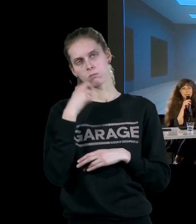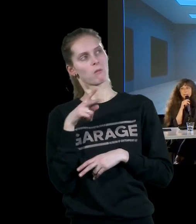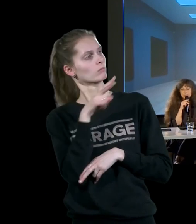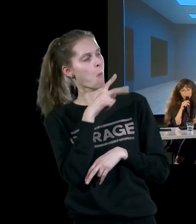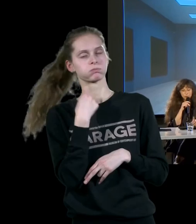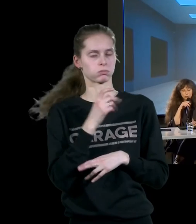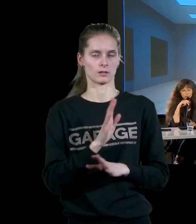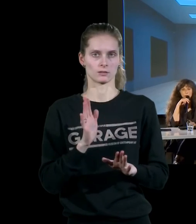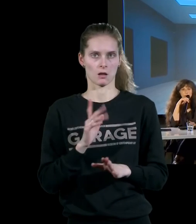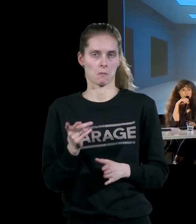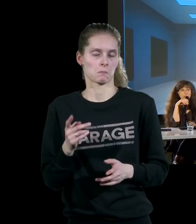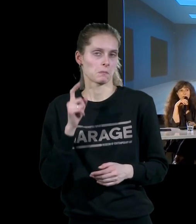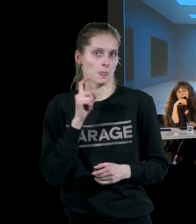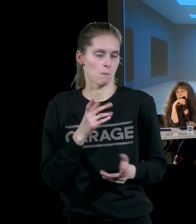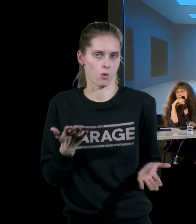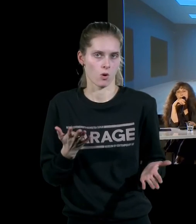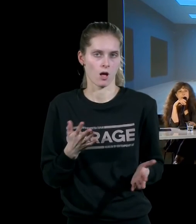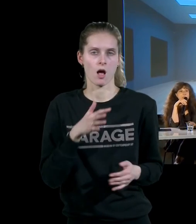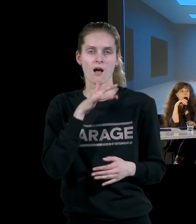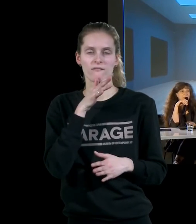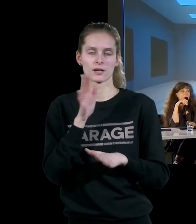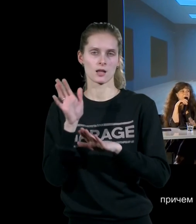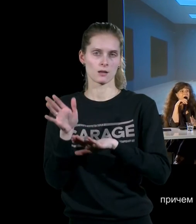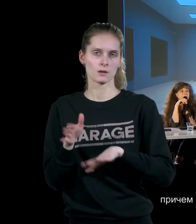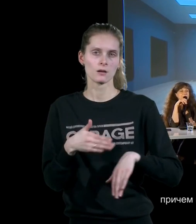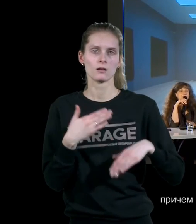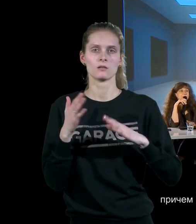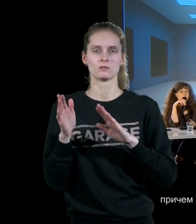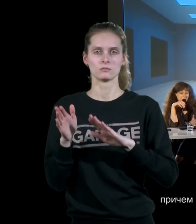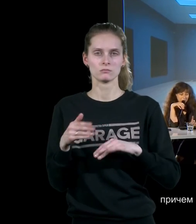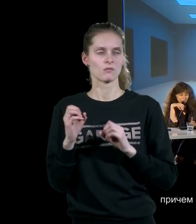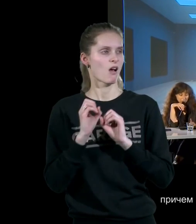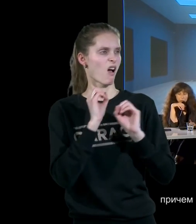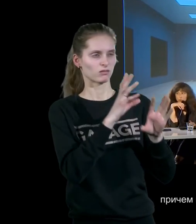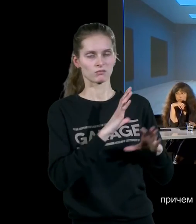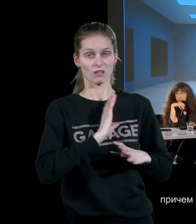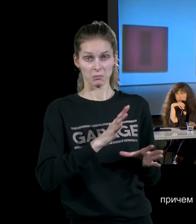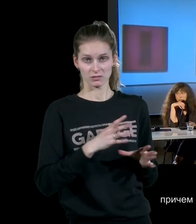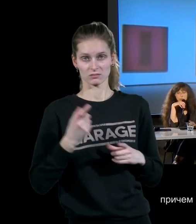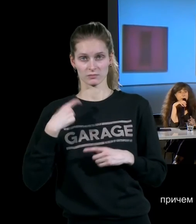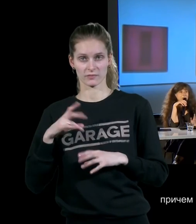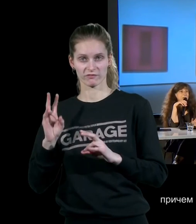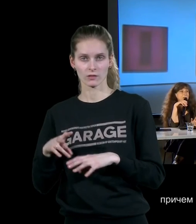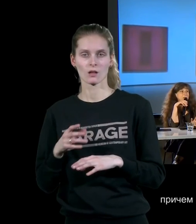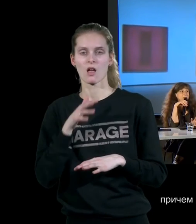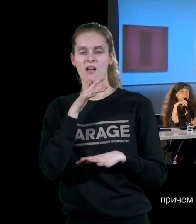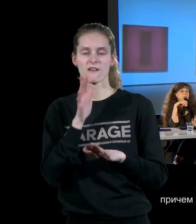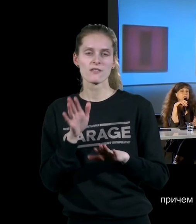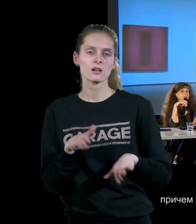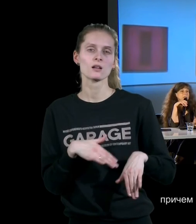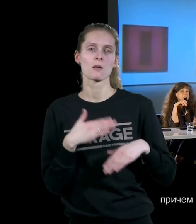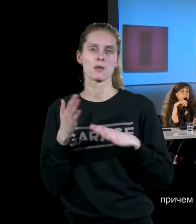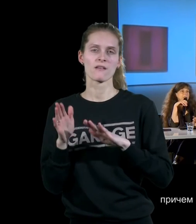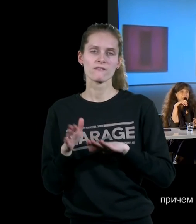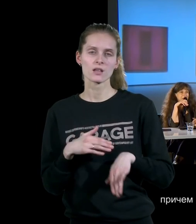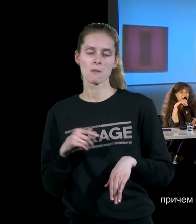деньги, и несколько лет спустя все эти фрески, весь этот цикл, он передал